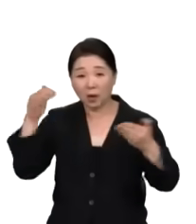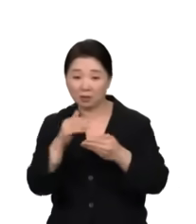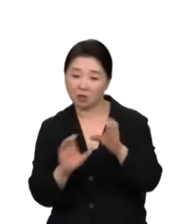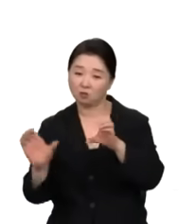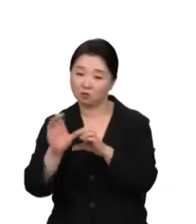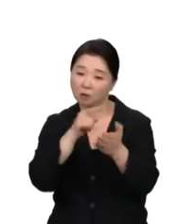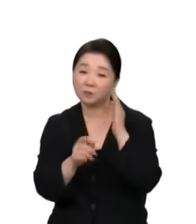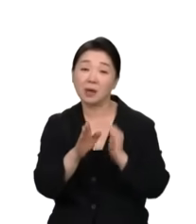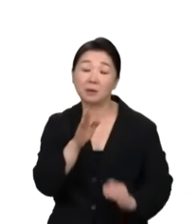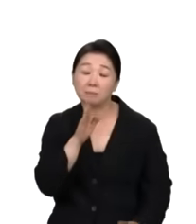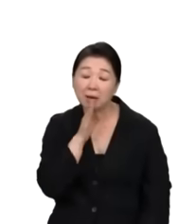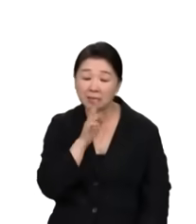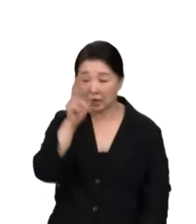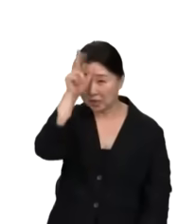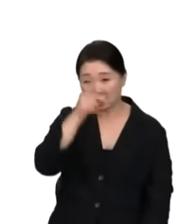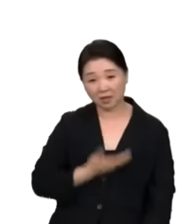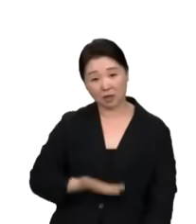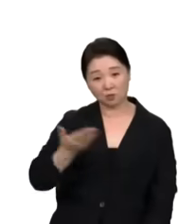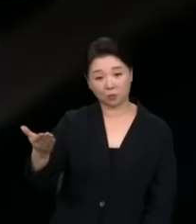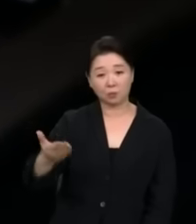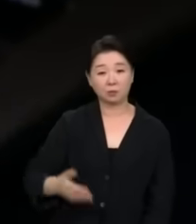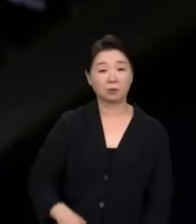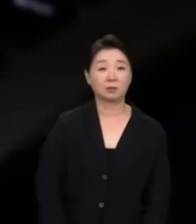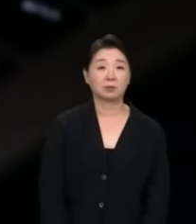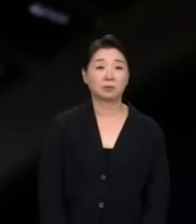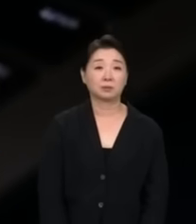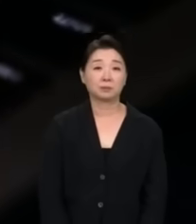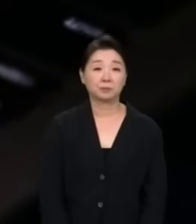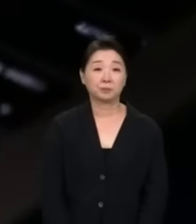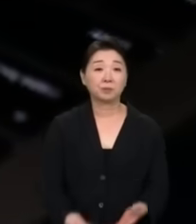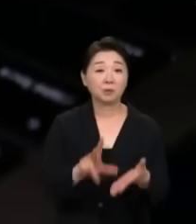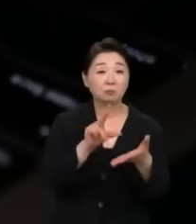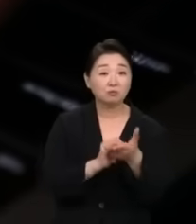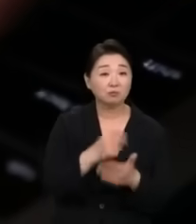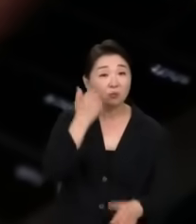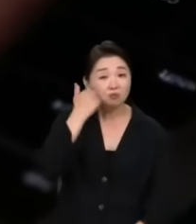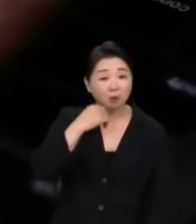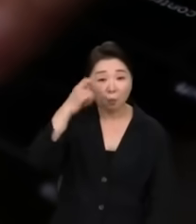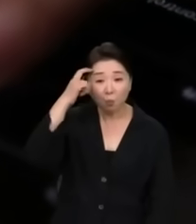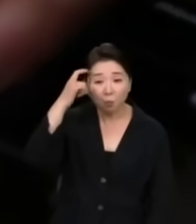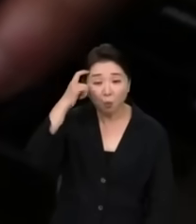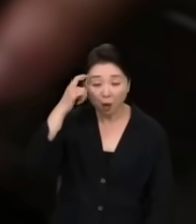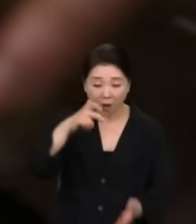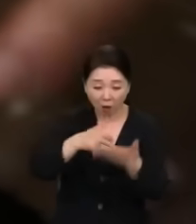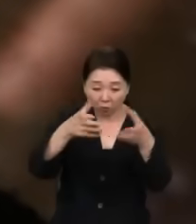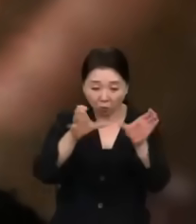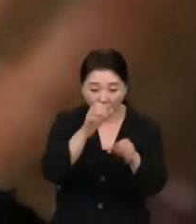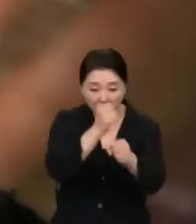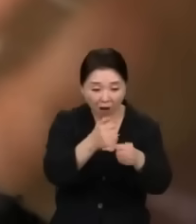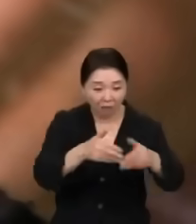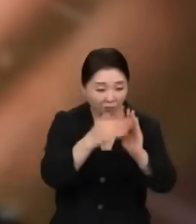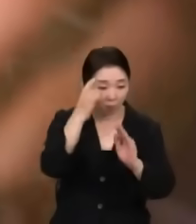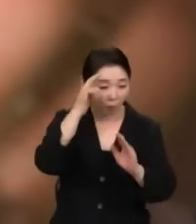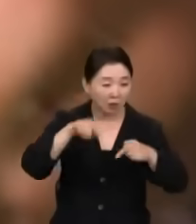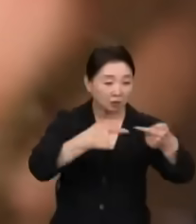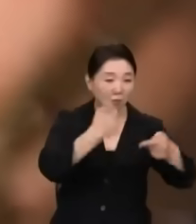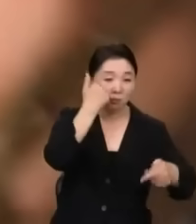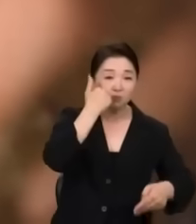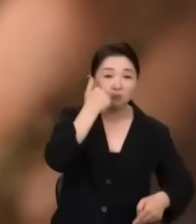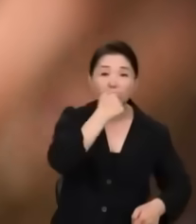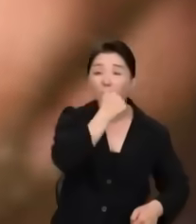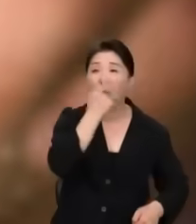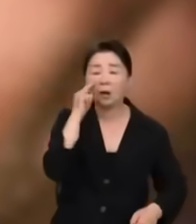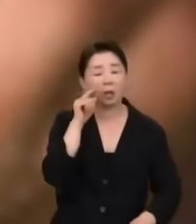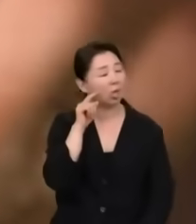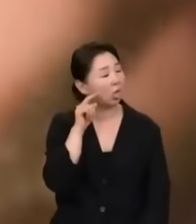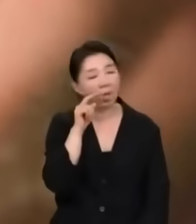확인되면 수사기관에 알리고 있다고 했습니다. 문제는 누가 왜 이 방을 만들었고 참가자들은 누구인지 확인이